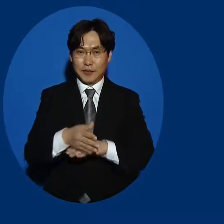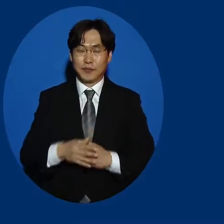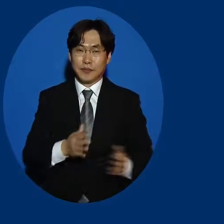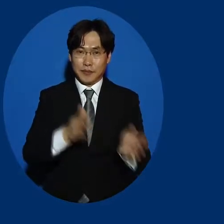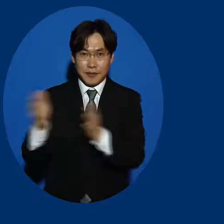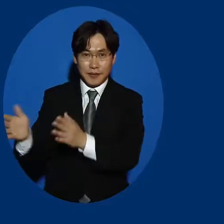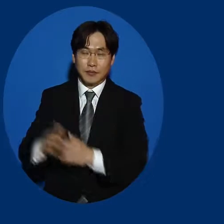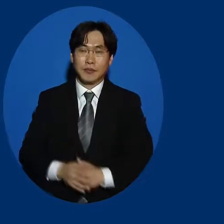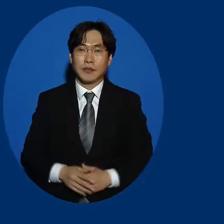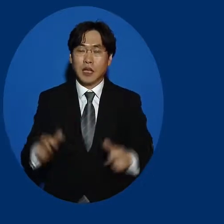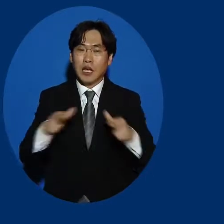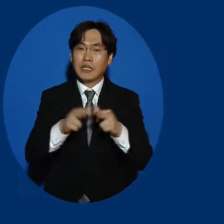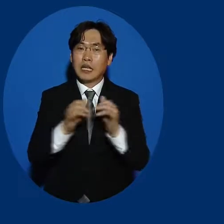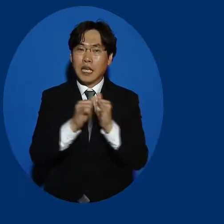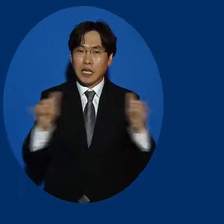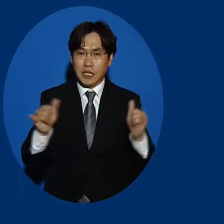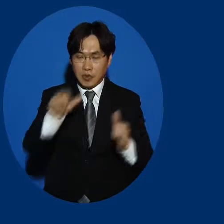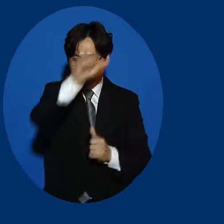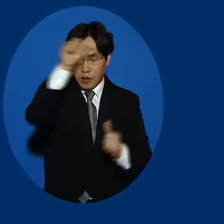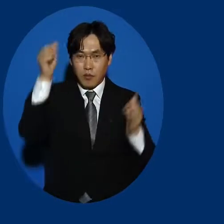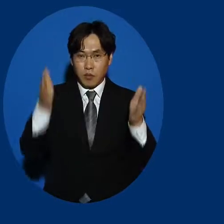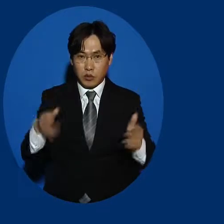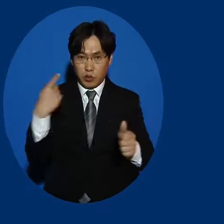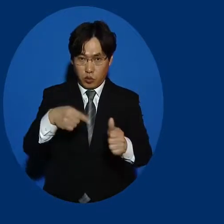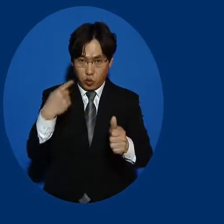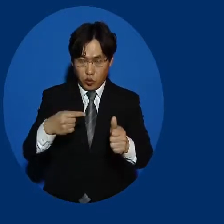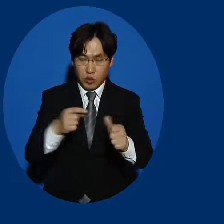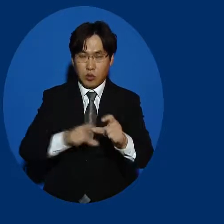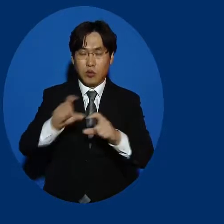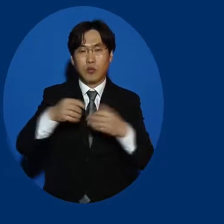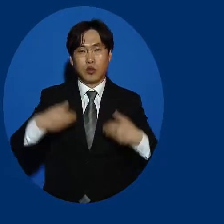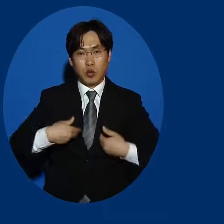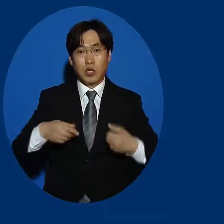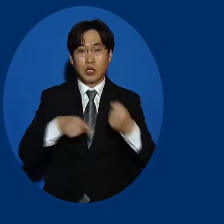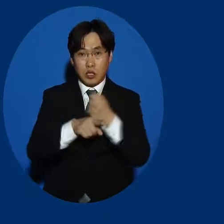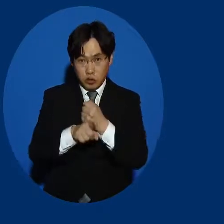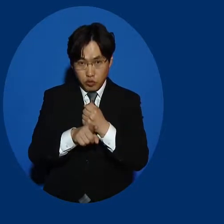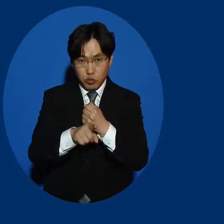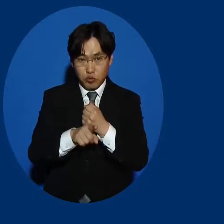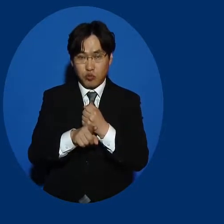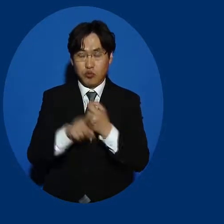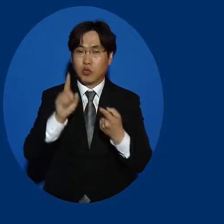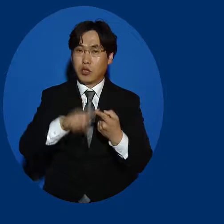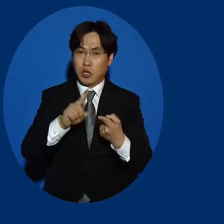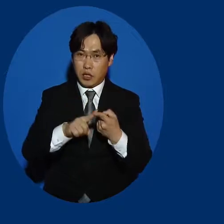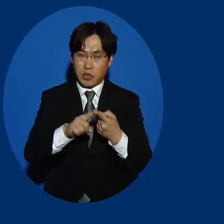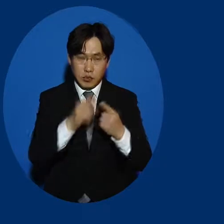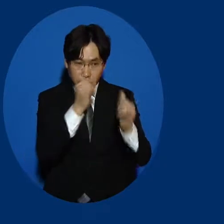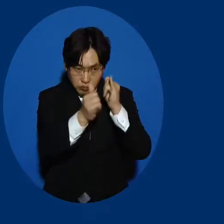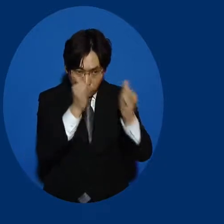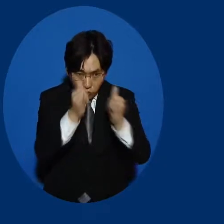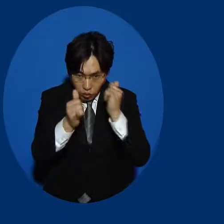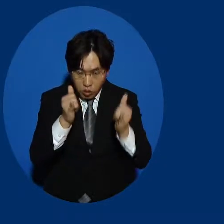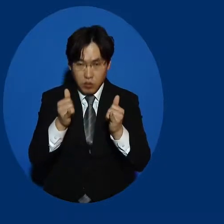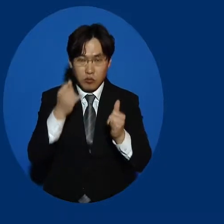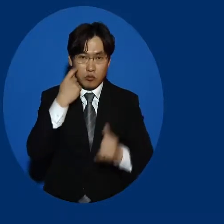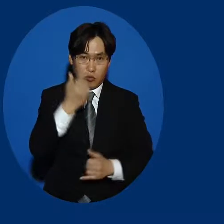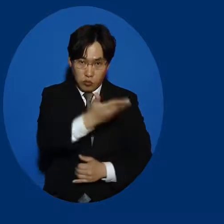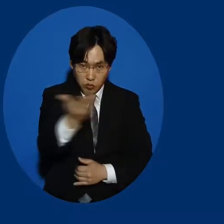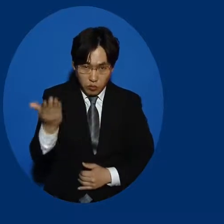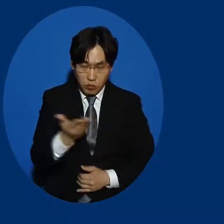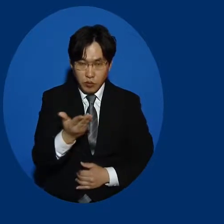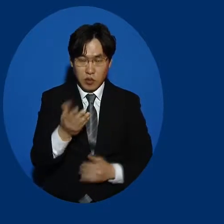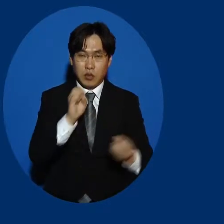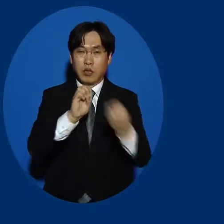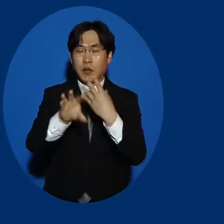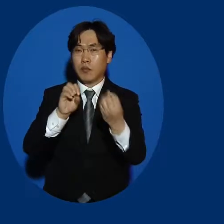장애인 평생교육이 더욱 강조되어야 하는 이유에 대해서 인터뷰를 해보면 많은